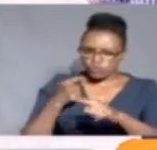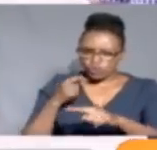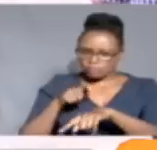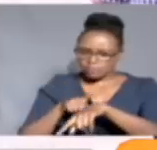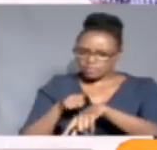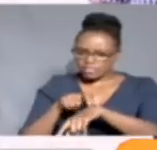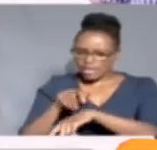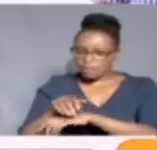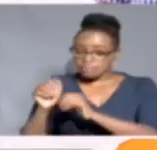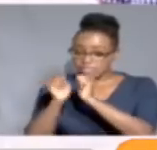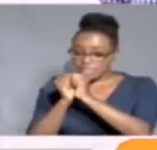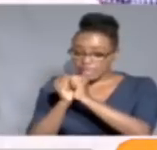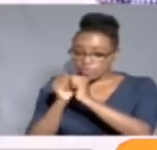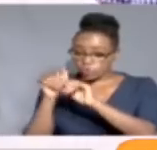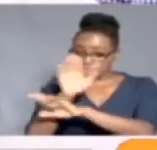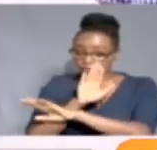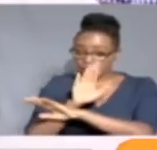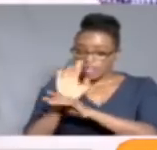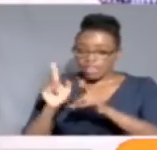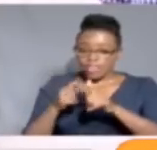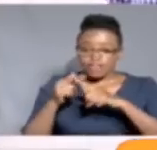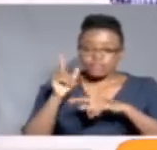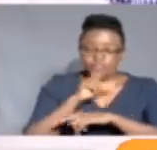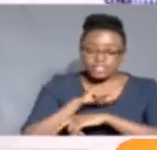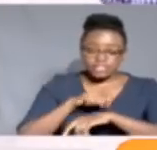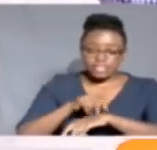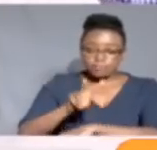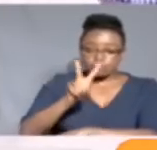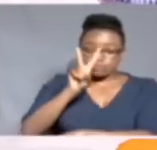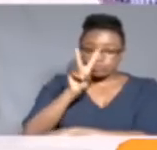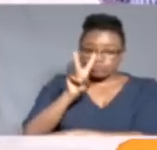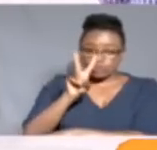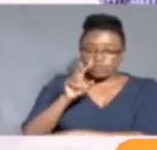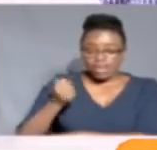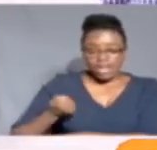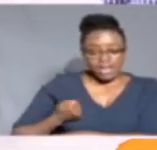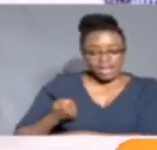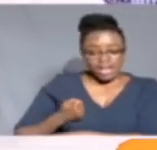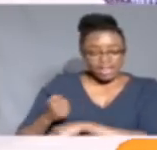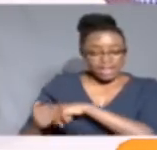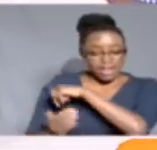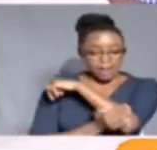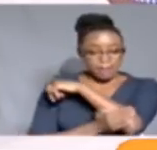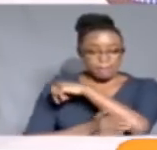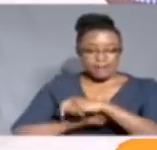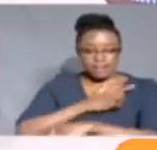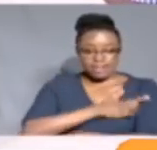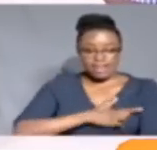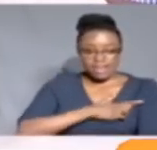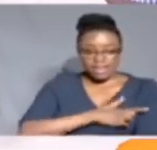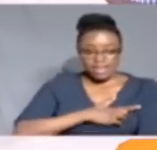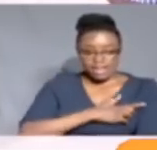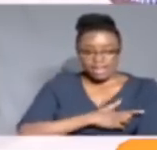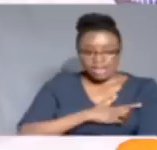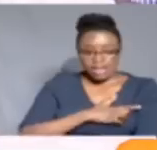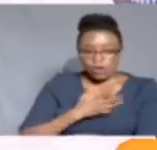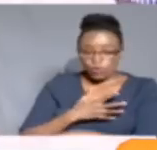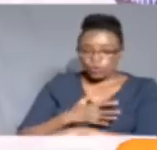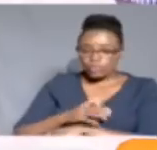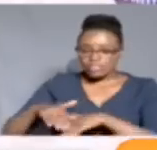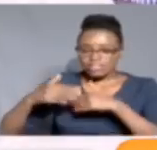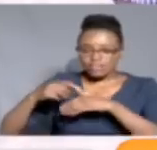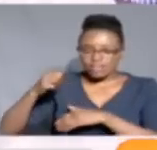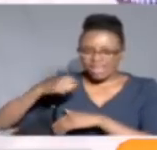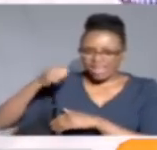kutoka saa 4 usiku ikaisha saa 8. Yule msichana bahati mbaya alipatwa rungu ya tumbo.